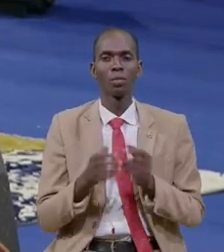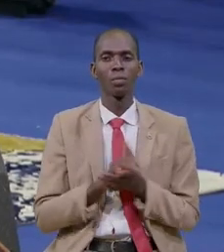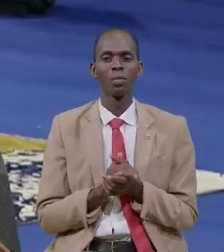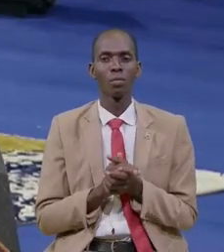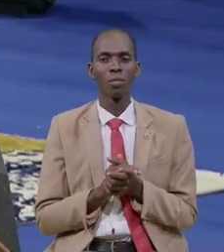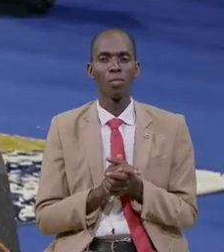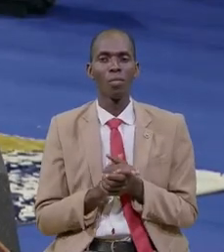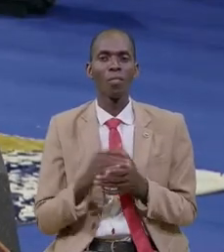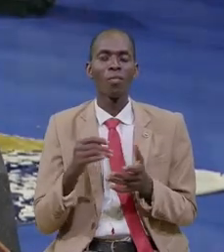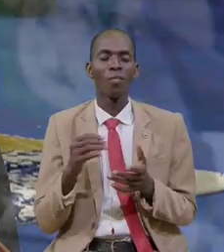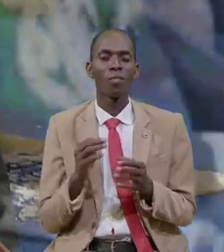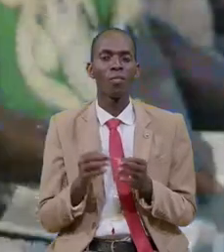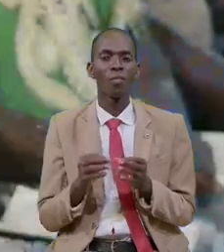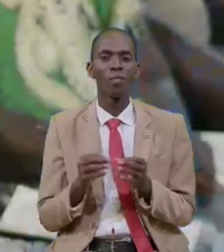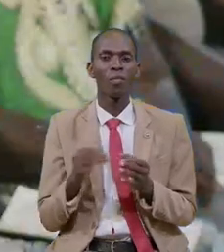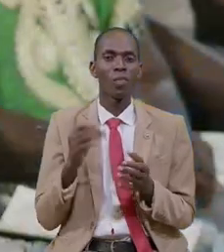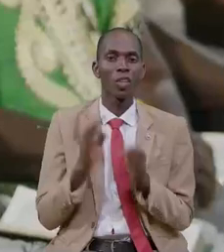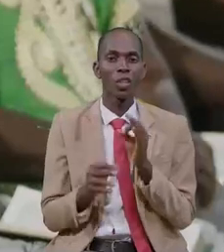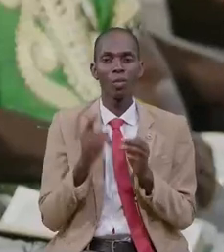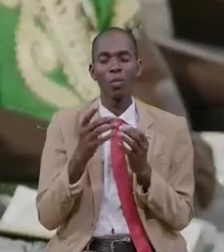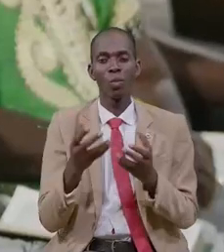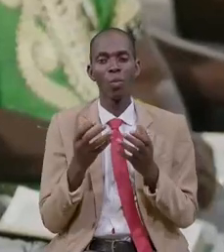transformation. Si tu veux